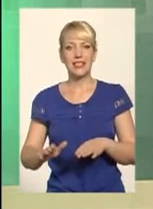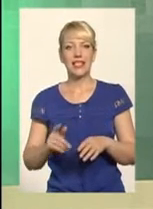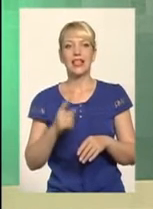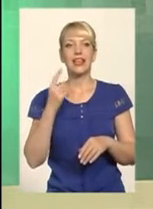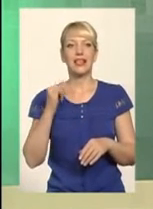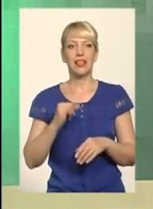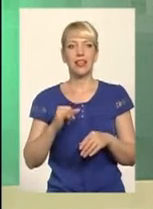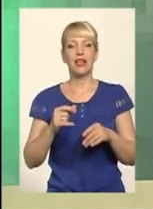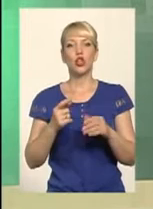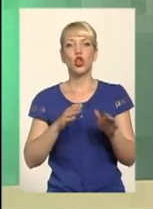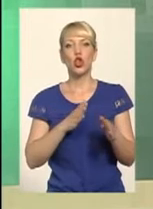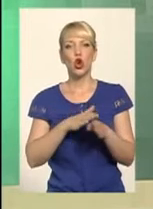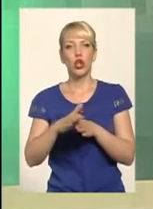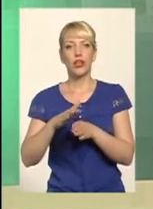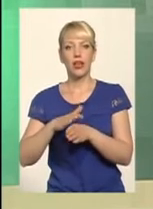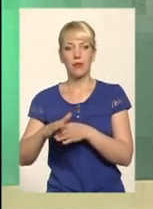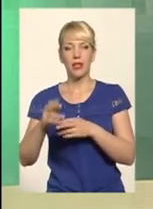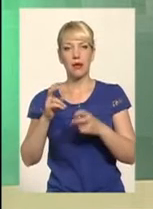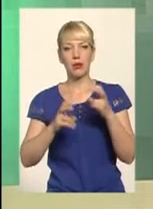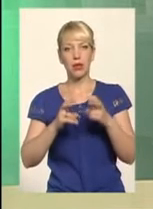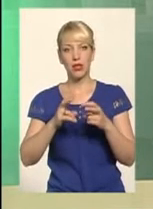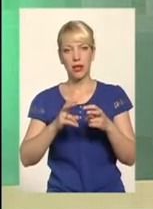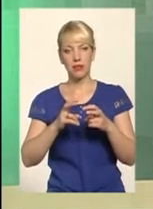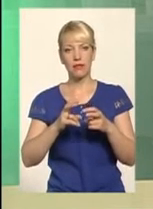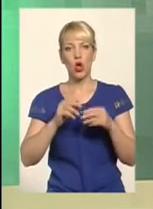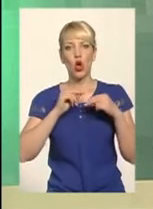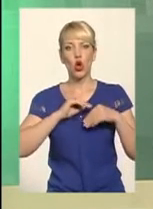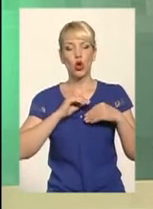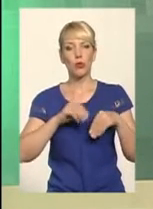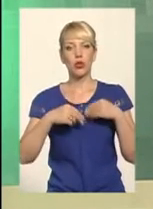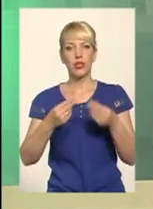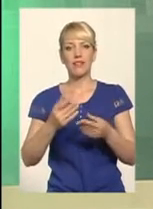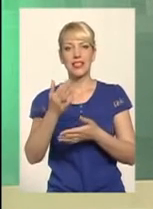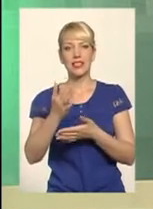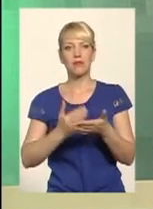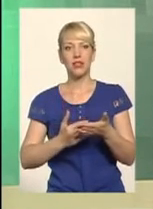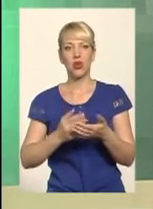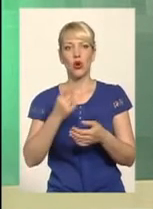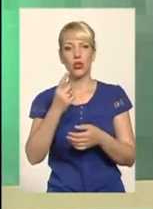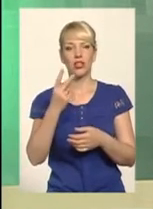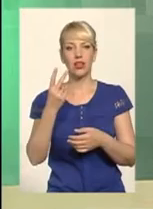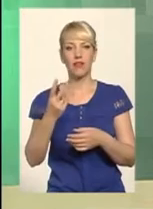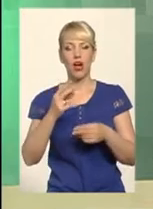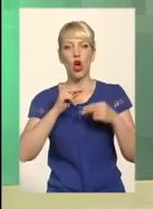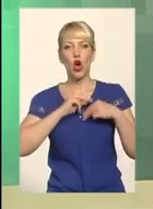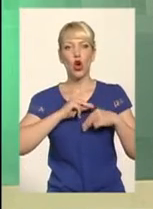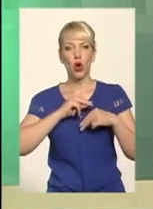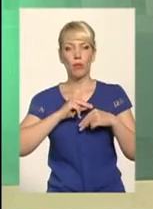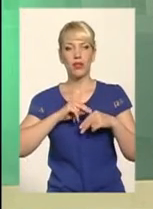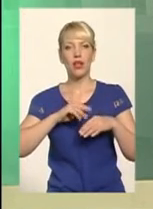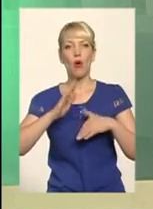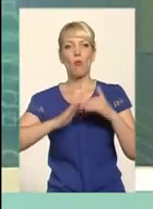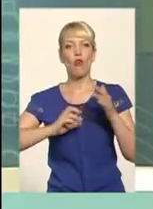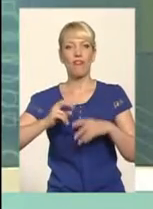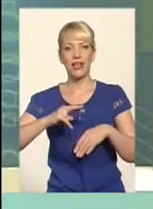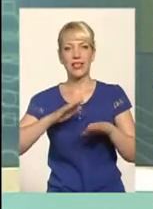Насамперед це дотримання підприємствами, роботодавцями списків 1-2 робіт, професій, посад. Що зайняті, це?